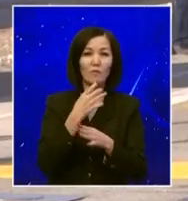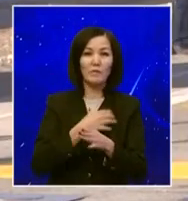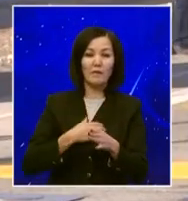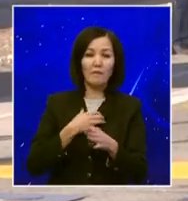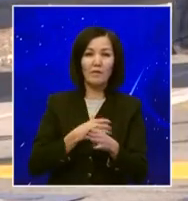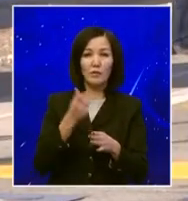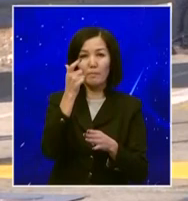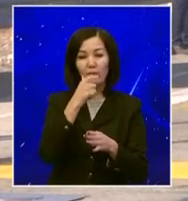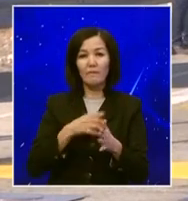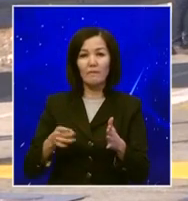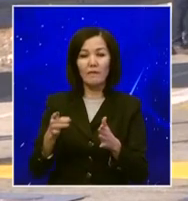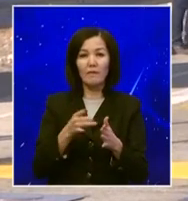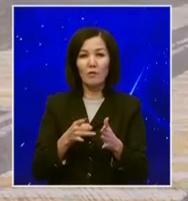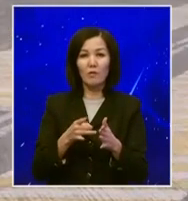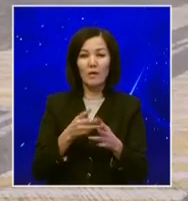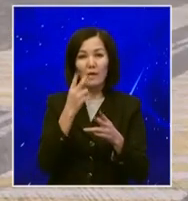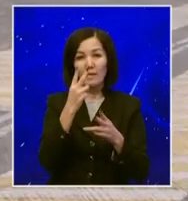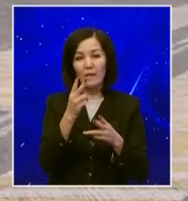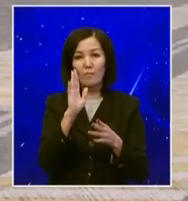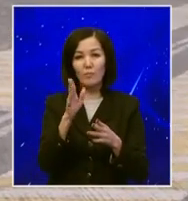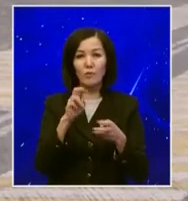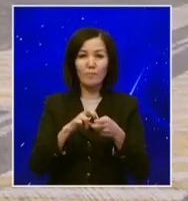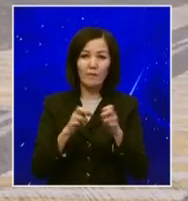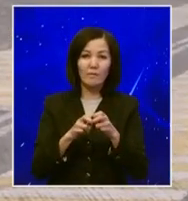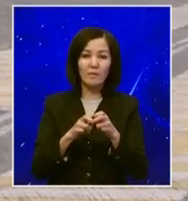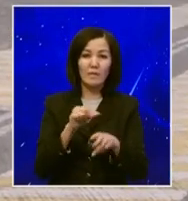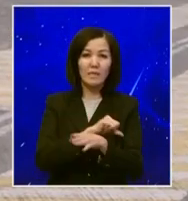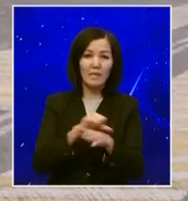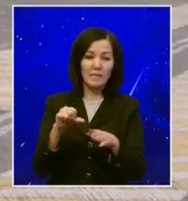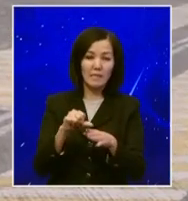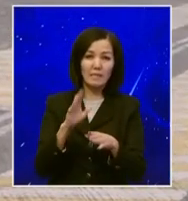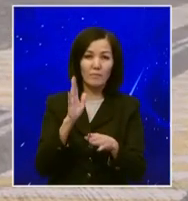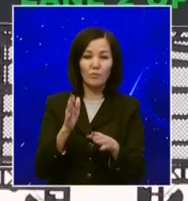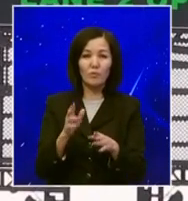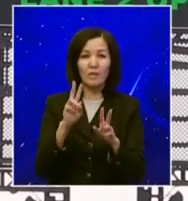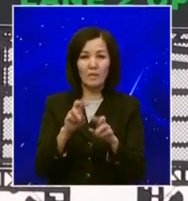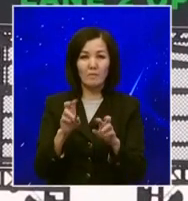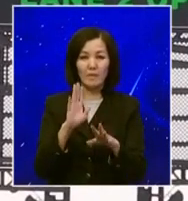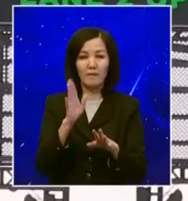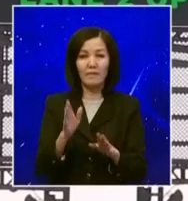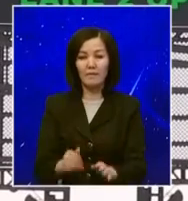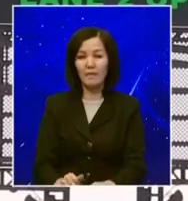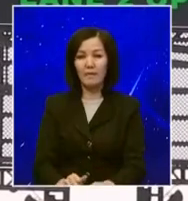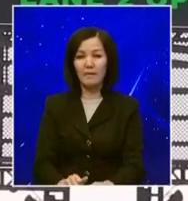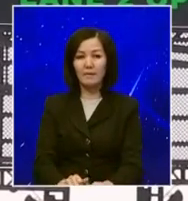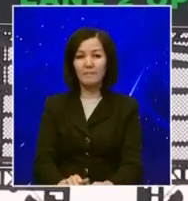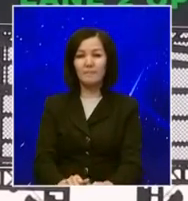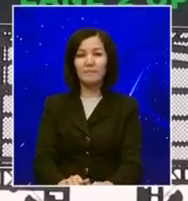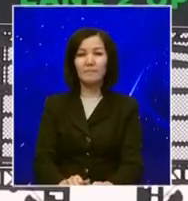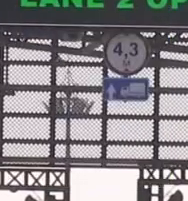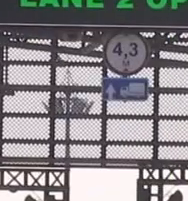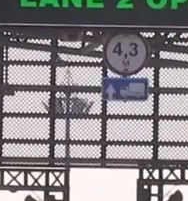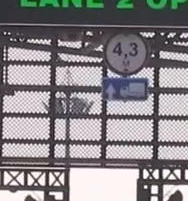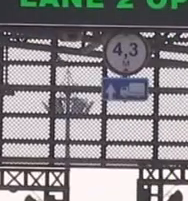точки в Панфиловском районе. Там будут рассмотрены проблемы транзитных грузовиков на границе. Руслан Нурмухамбетов, Жасулан Шингендже, телеканал